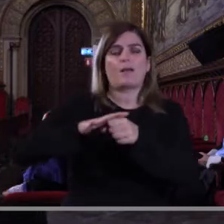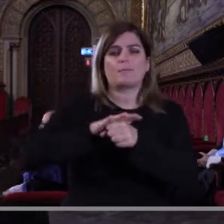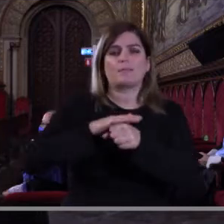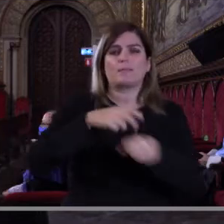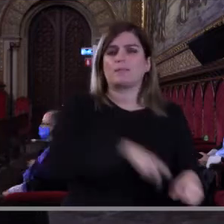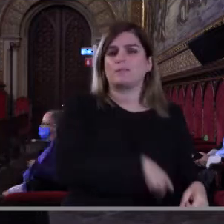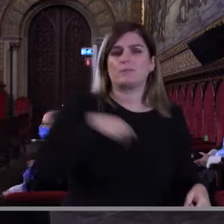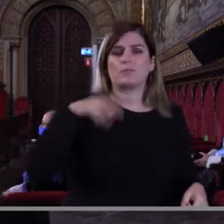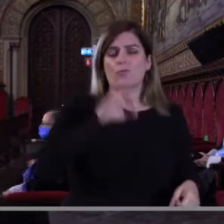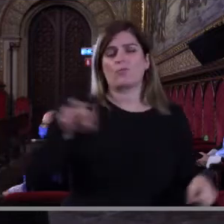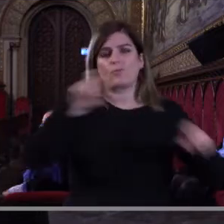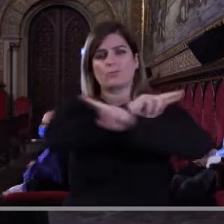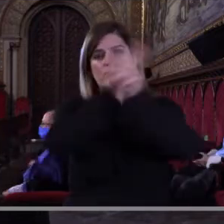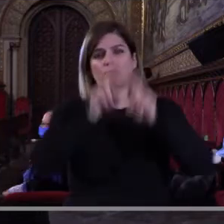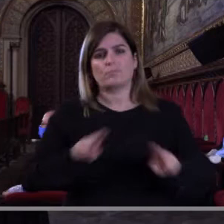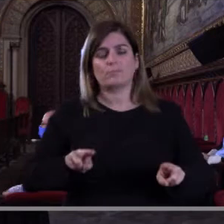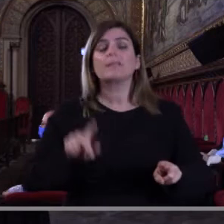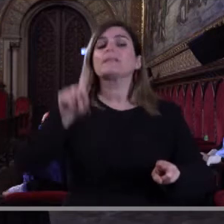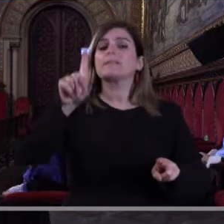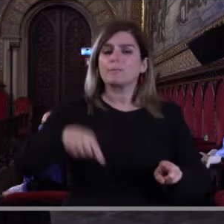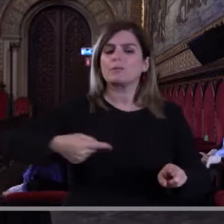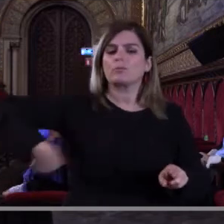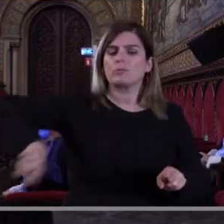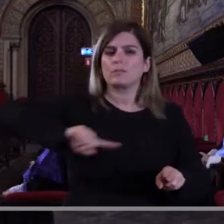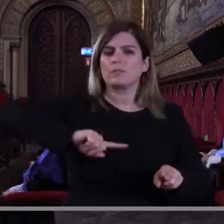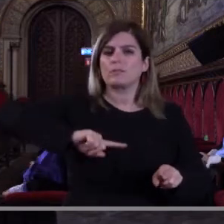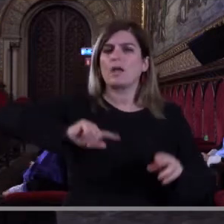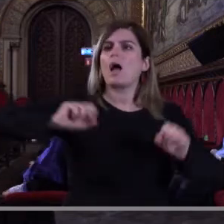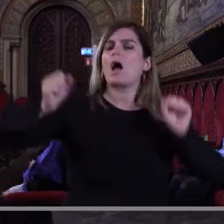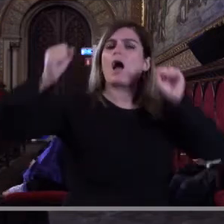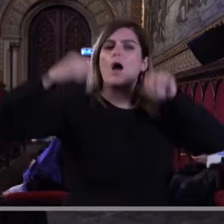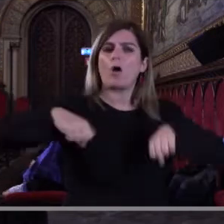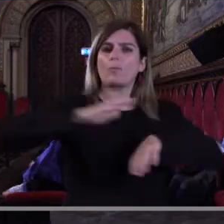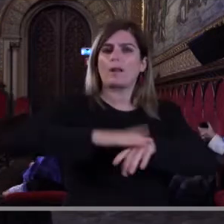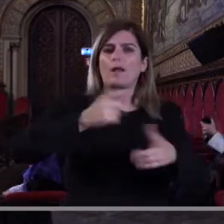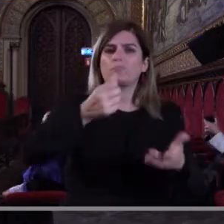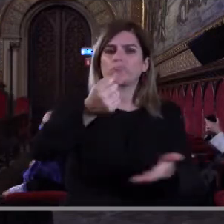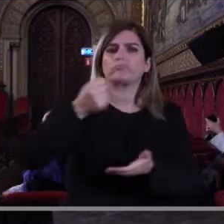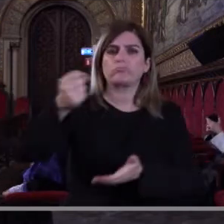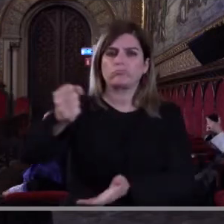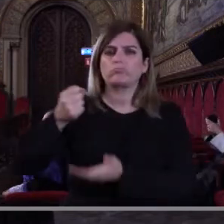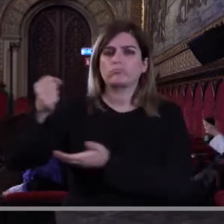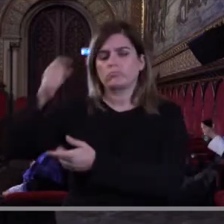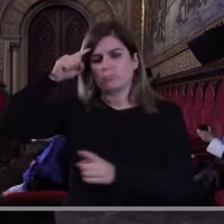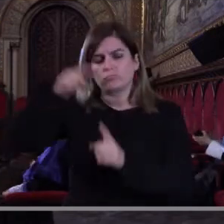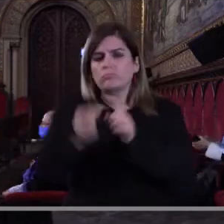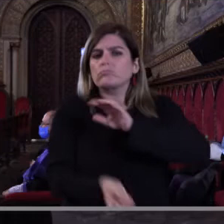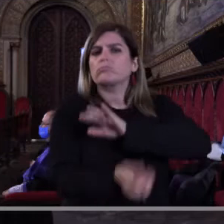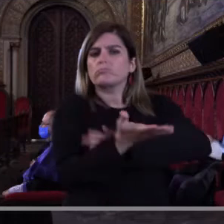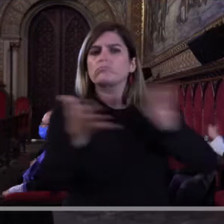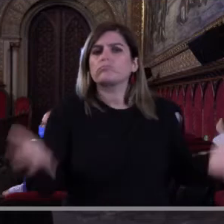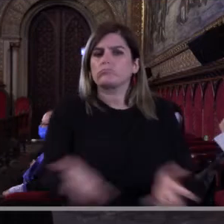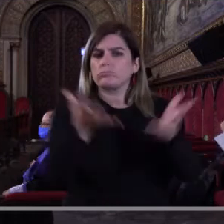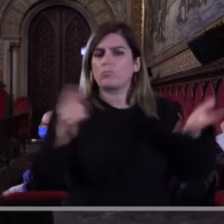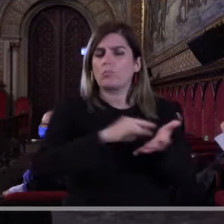internacional. I també hem signat acords de captació de fons que permeten impulsar nous projectes cabdals per al desenvolupament